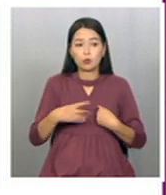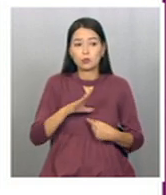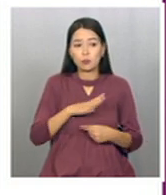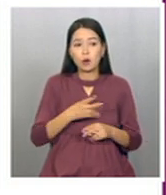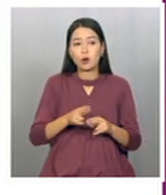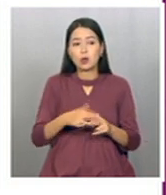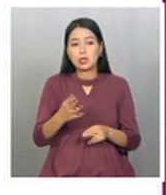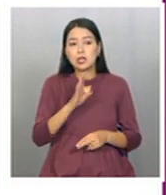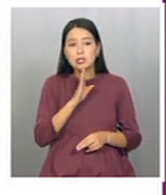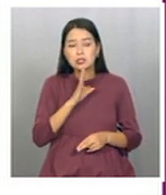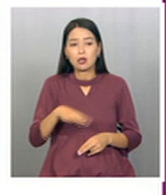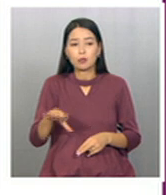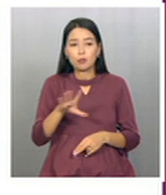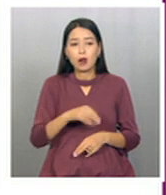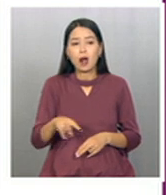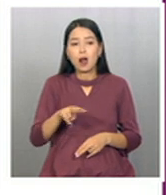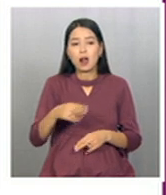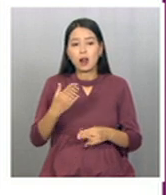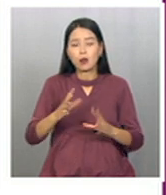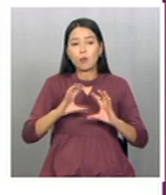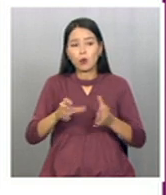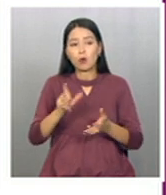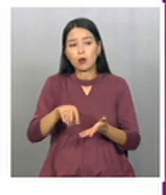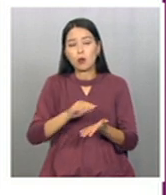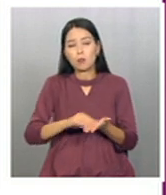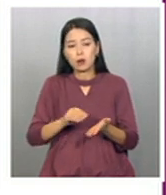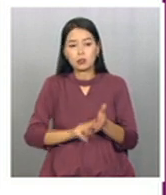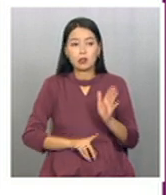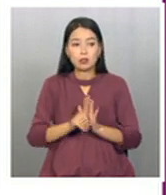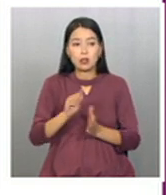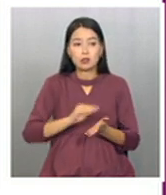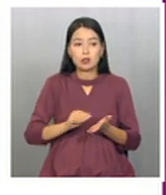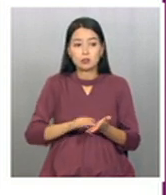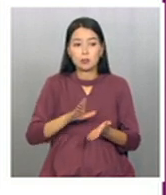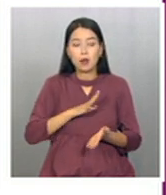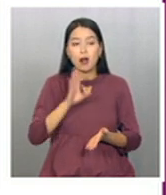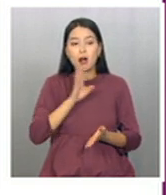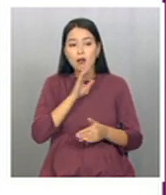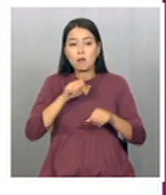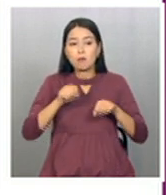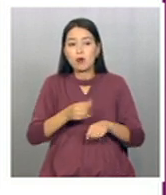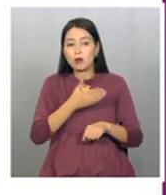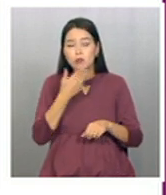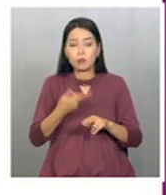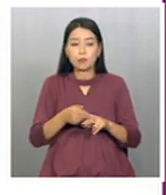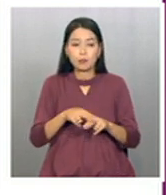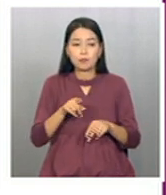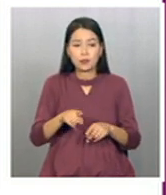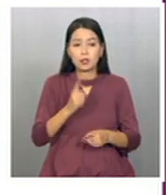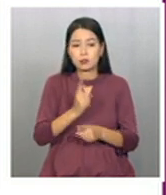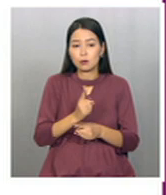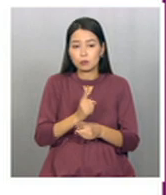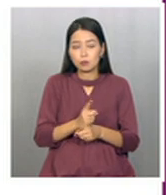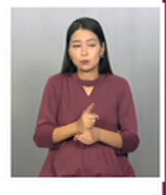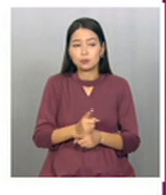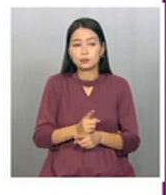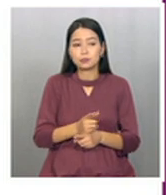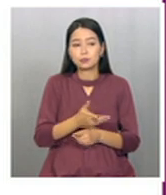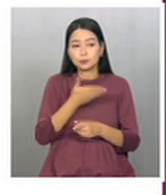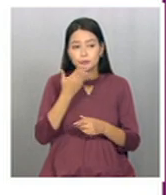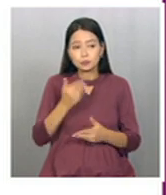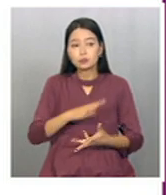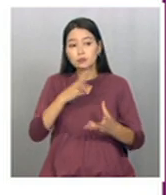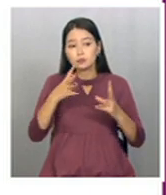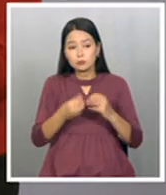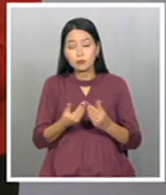қаламгерлер араша түскен. Әйел теңсіздігі мұнымен ғана шектелген жоқ. Қорытындылай келе, махаббат